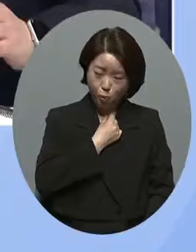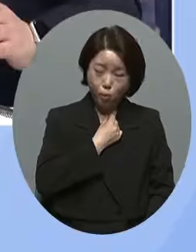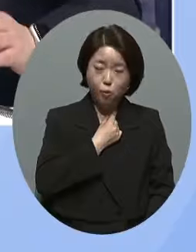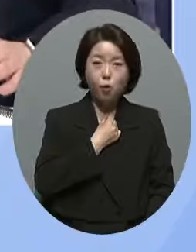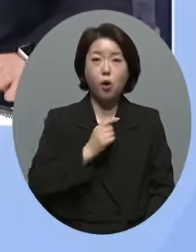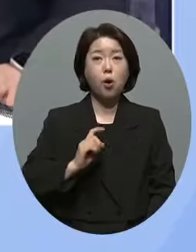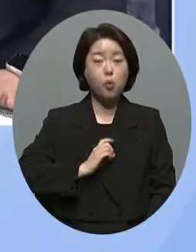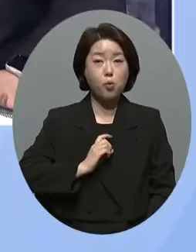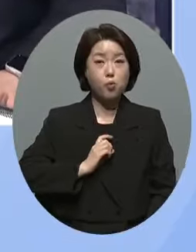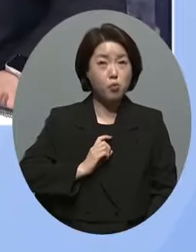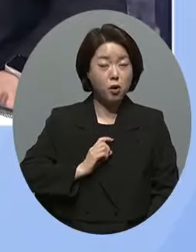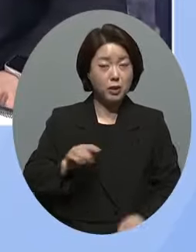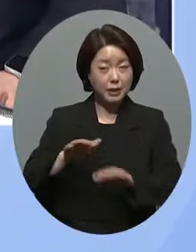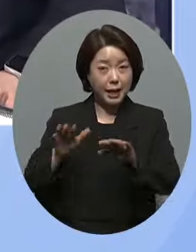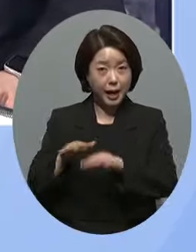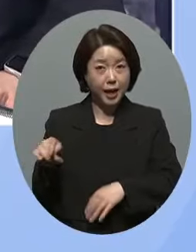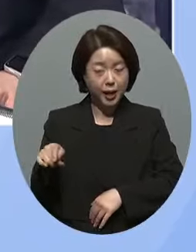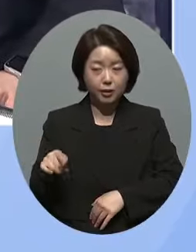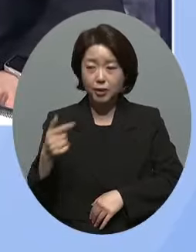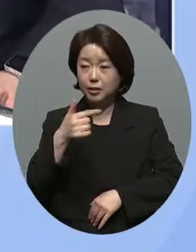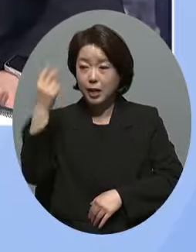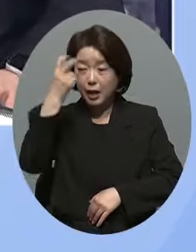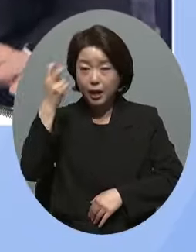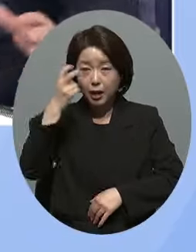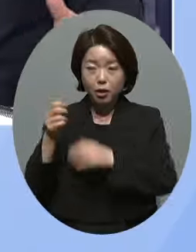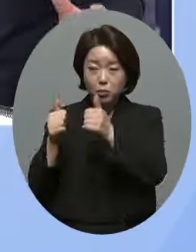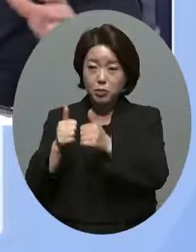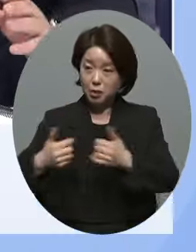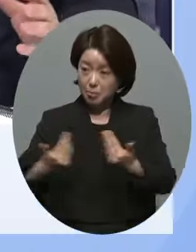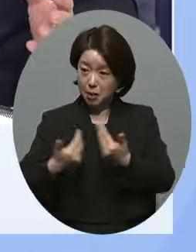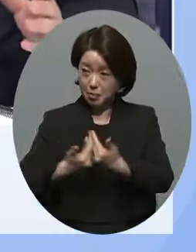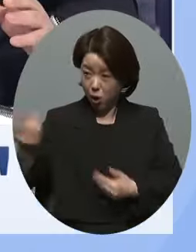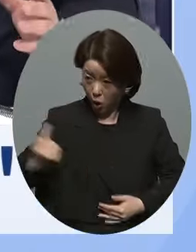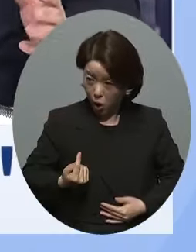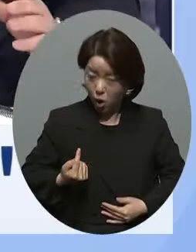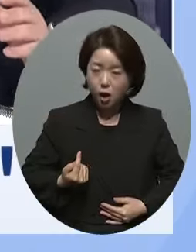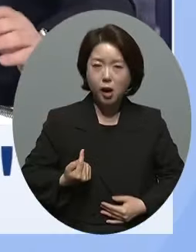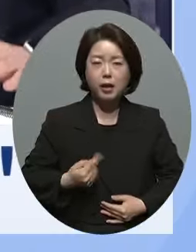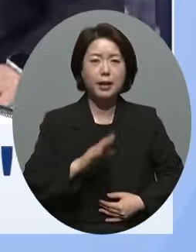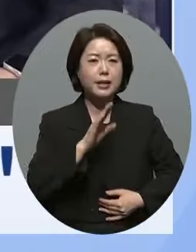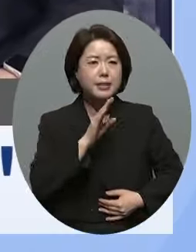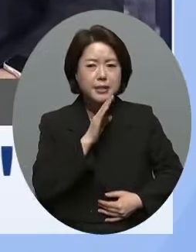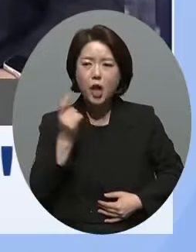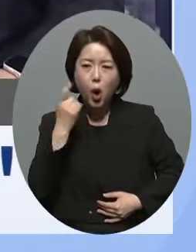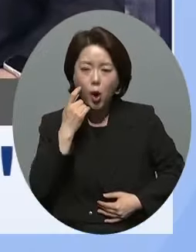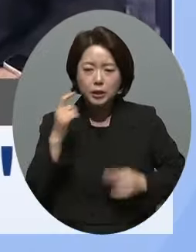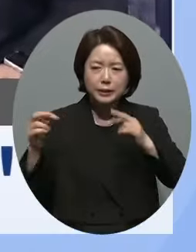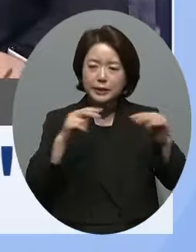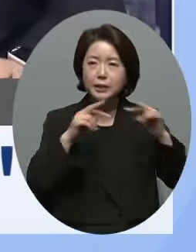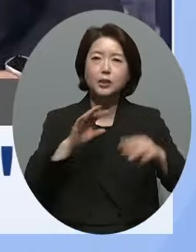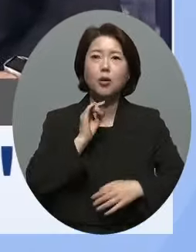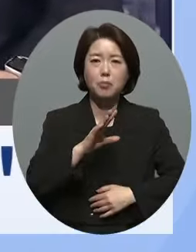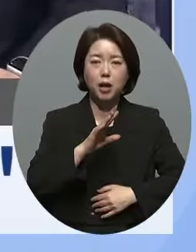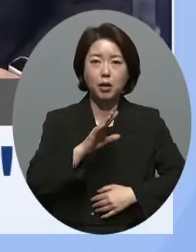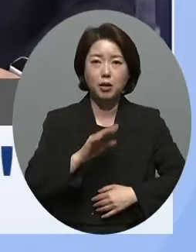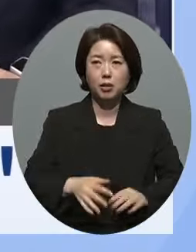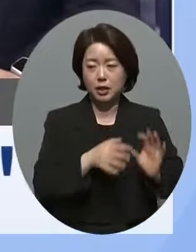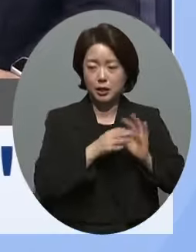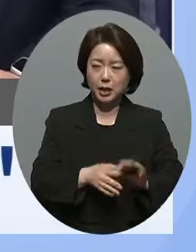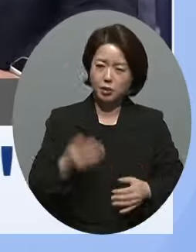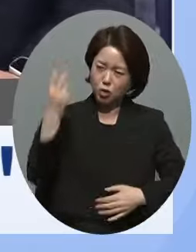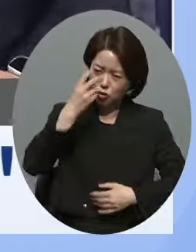의혹에 대해서 대검이 그가 검찰도 반박을 하고 있는데 결국 이게 진실 게임으로만 가기 때문에 제희가 계속해서 진실을 주장해 하고